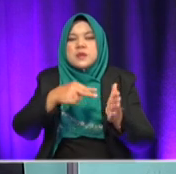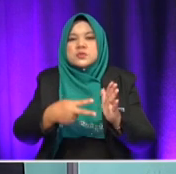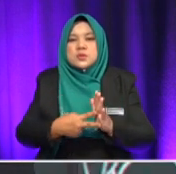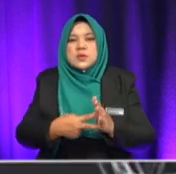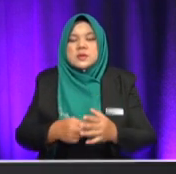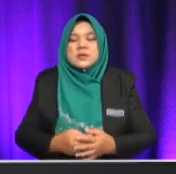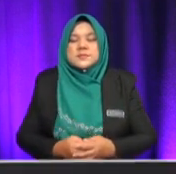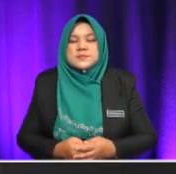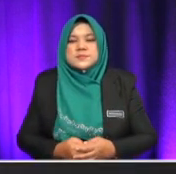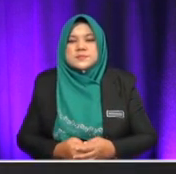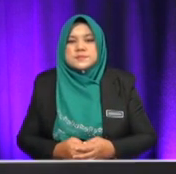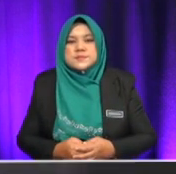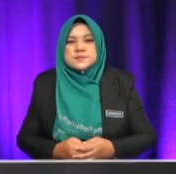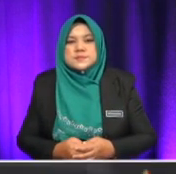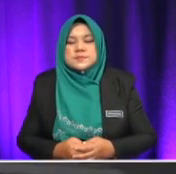maksudnya